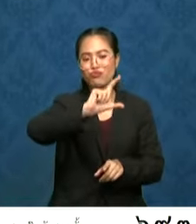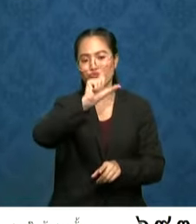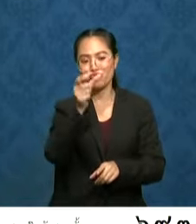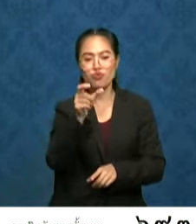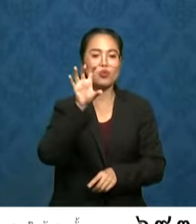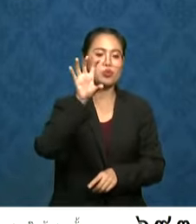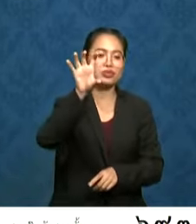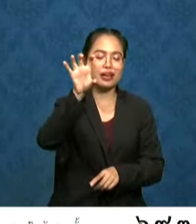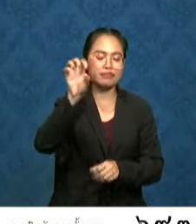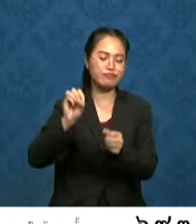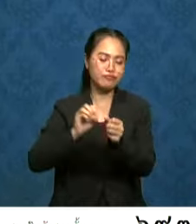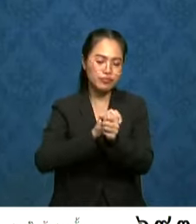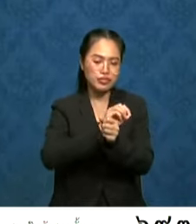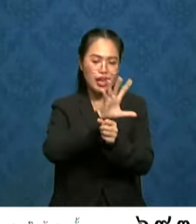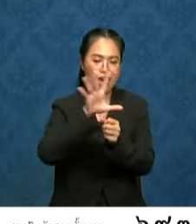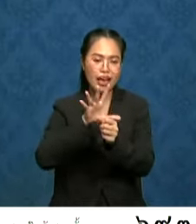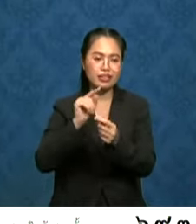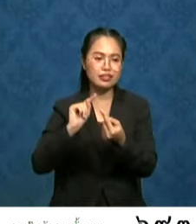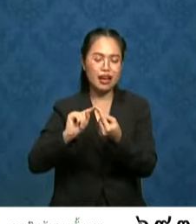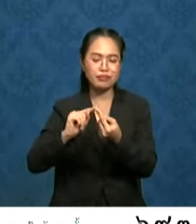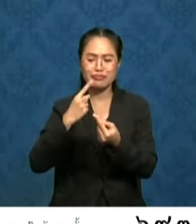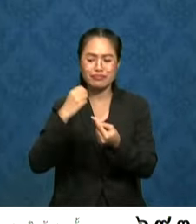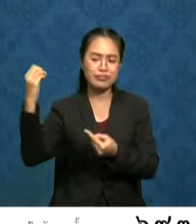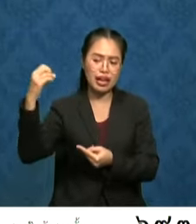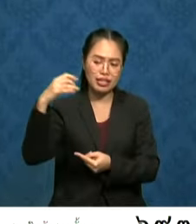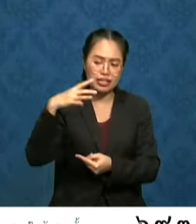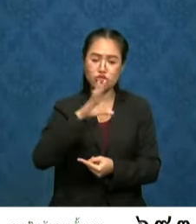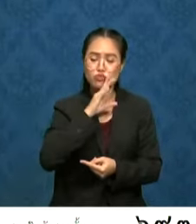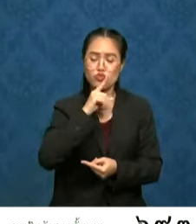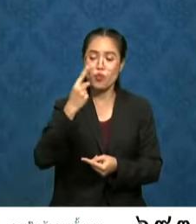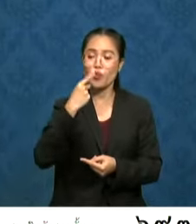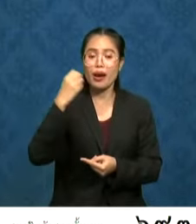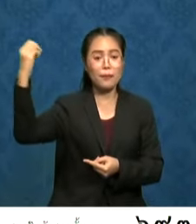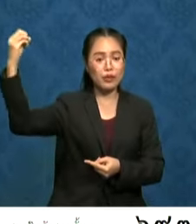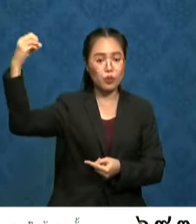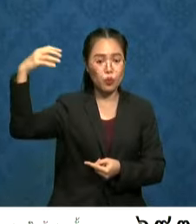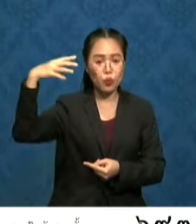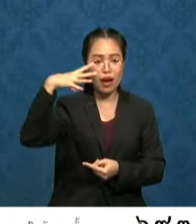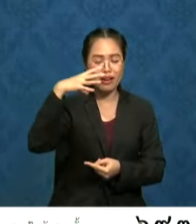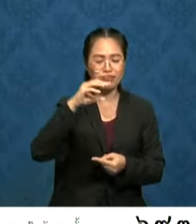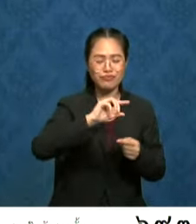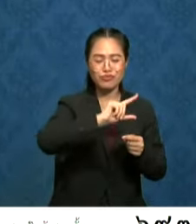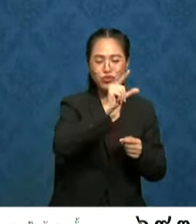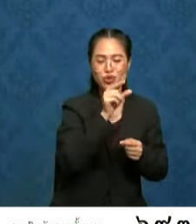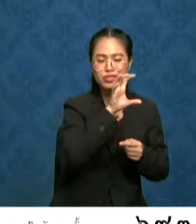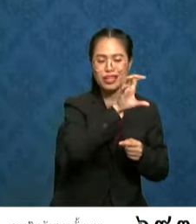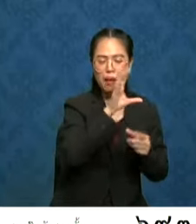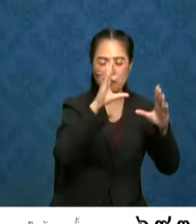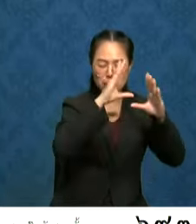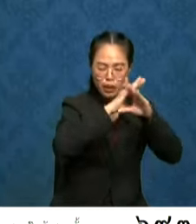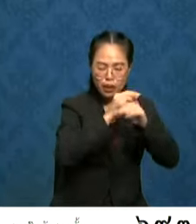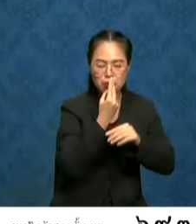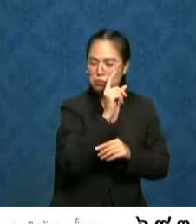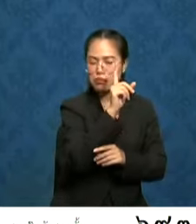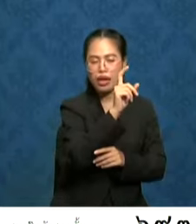เนี่ยมันใช้แสงมาจากพระอาทิตย์ค่ะแล้ววันที่พระอาทิตย์มันสว่างจ้าซะเหลือเกินเนี่ยเราจะไม่เห็นดวงจันทร์เลย